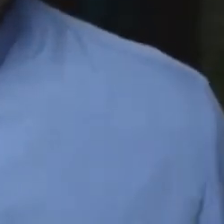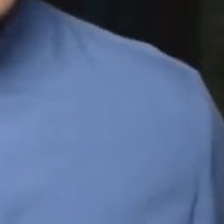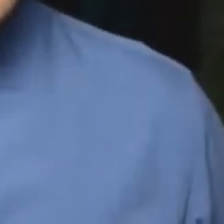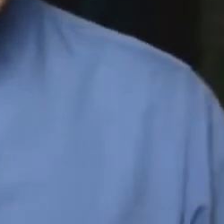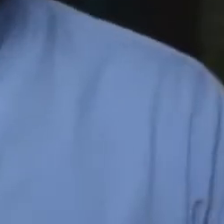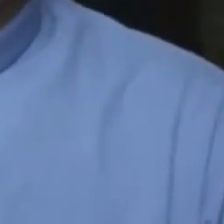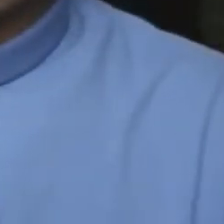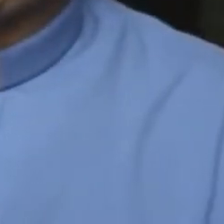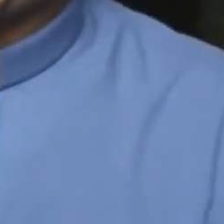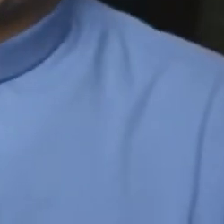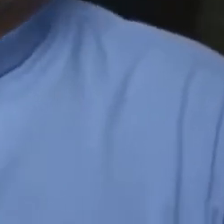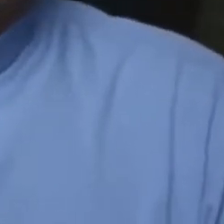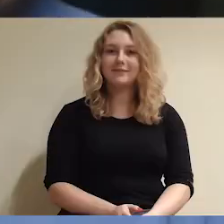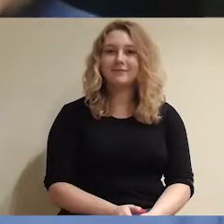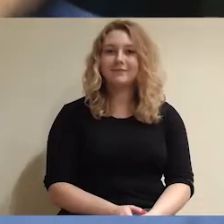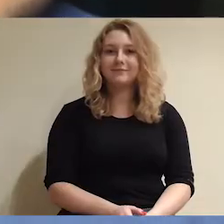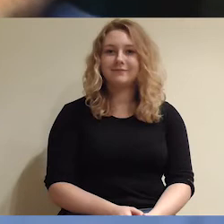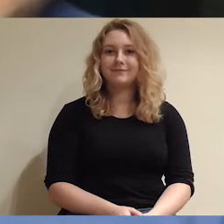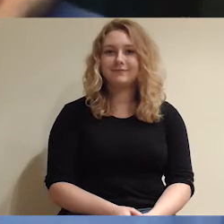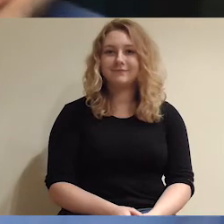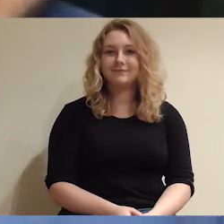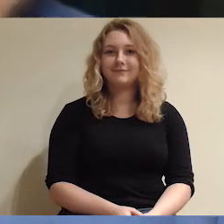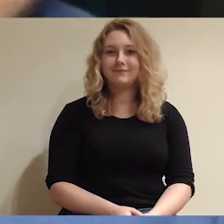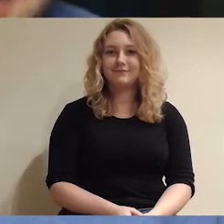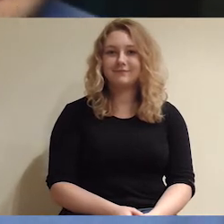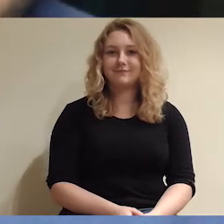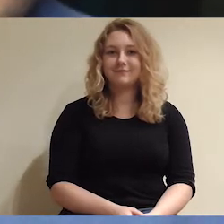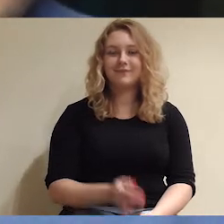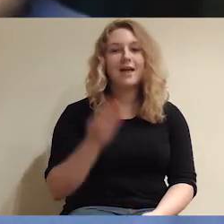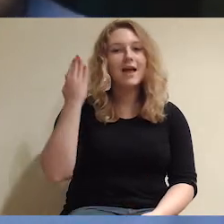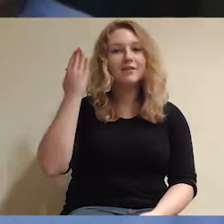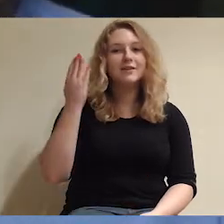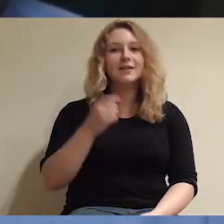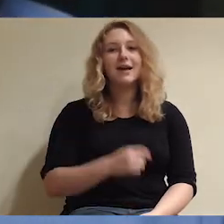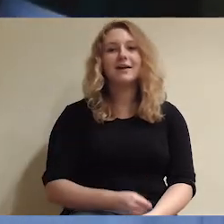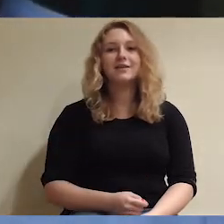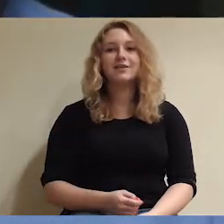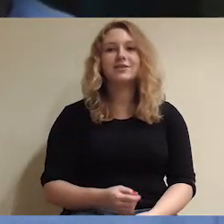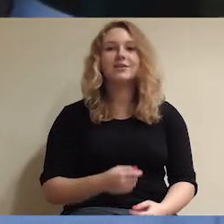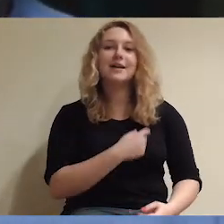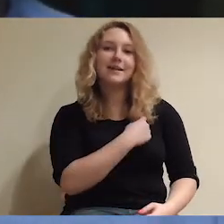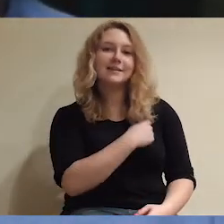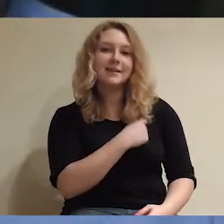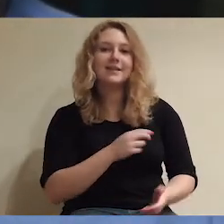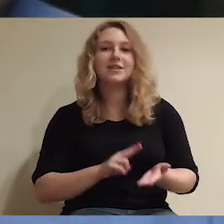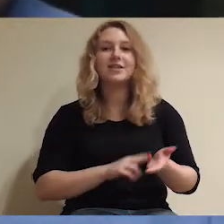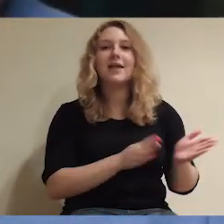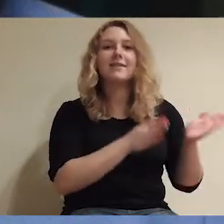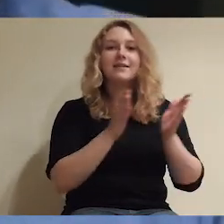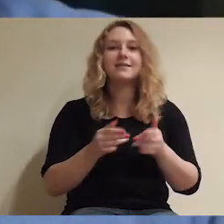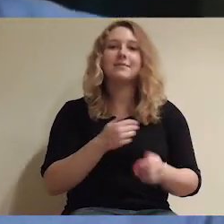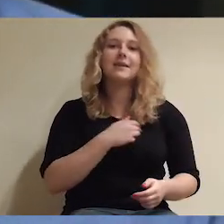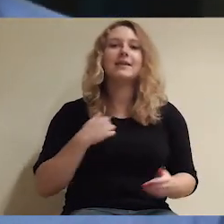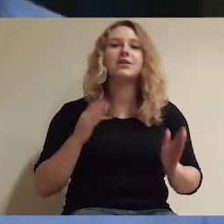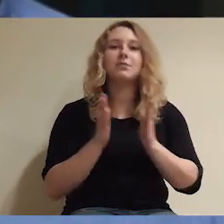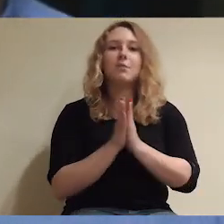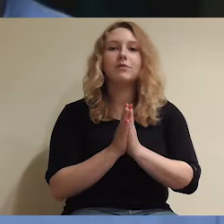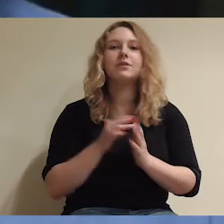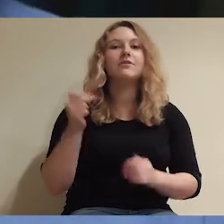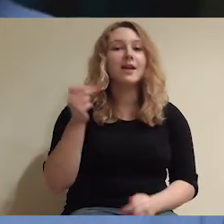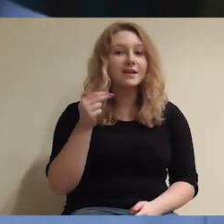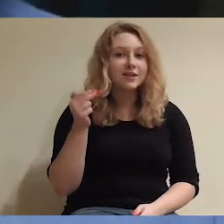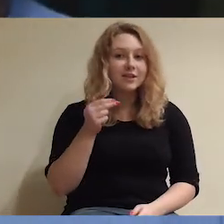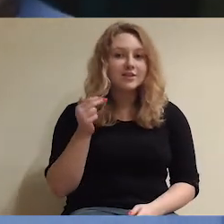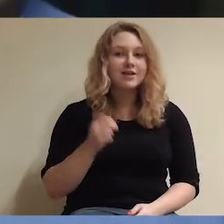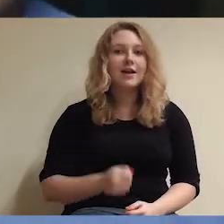Przepraszam bardzo, mikrofon nie włączony. Witajcie moi drodzy bardzo serdecznie na kolejnej naszej medytacji. Niedziela 21:15, jak zawsze my tu